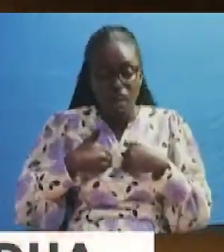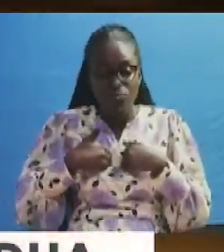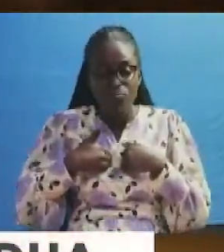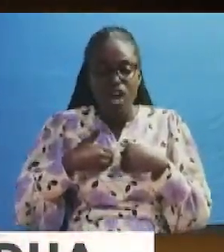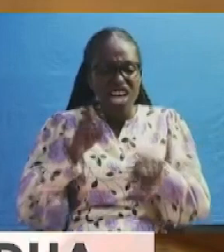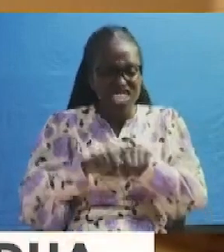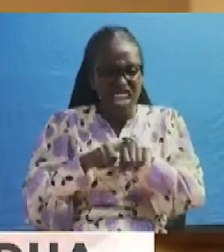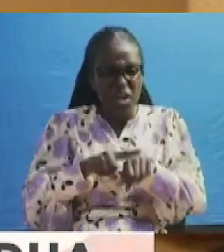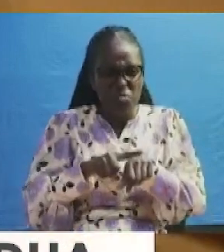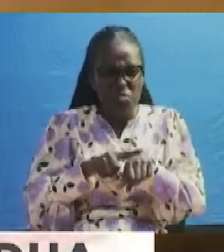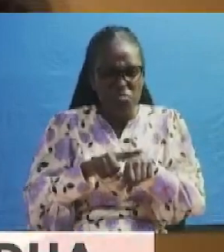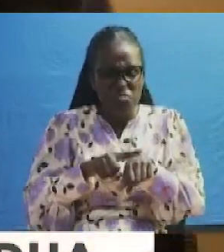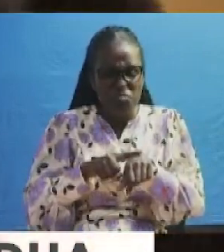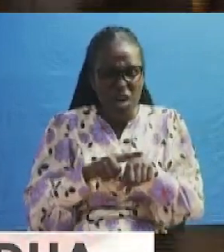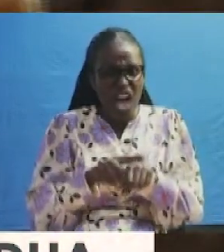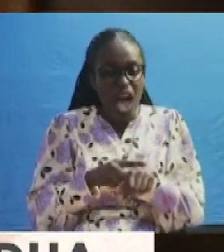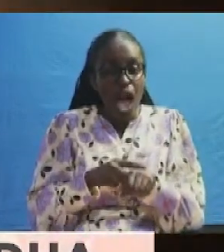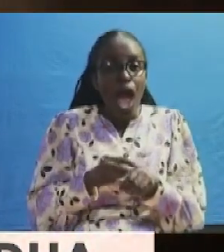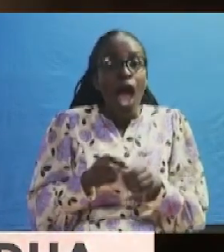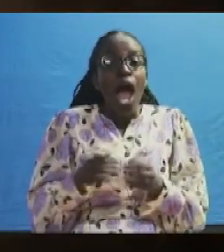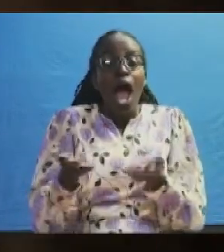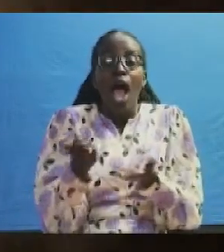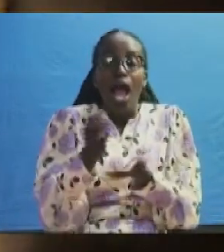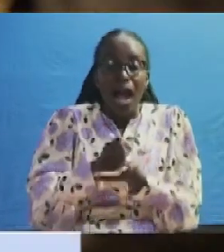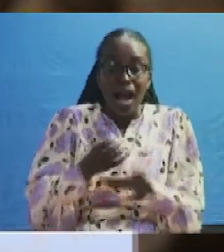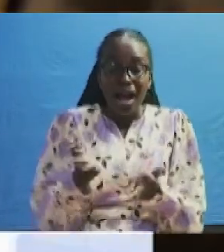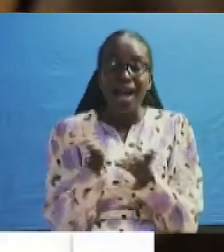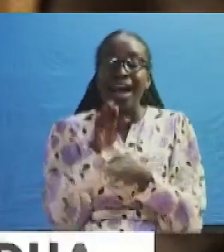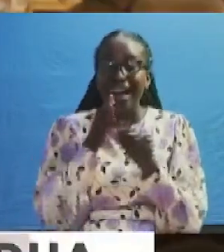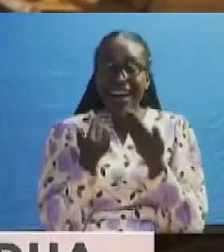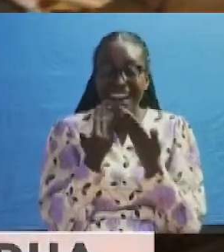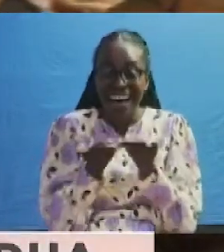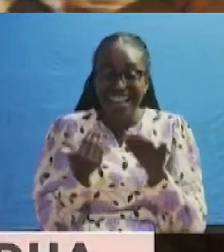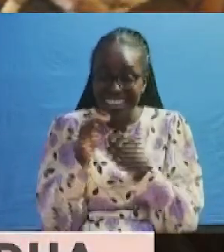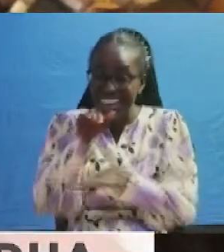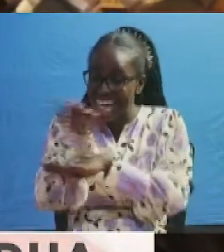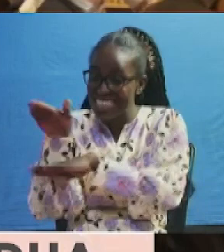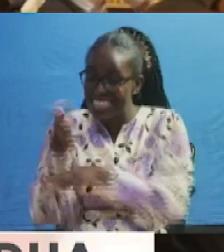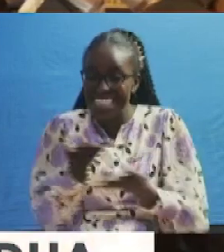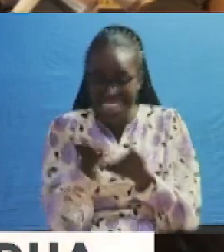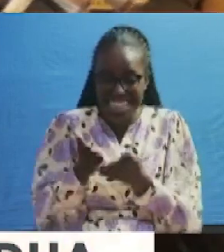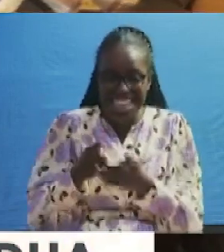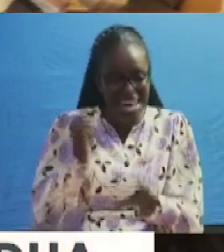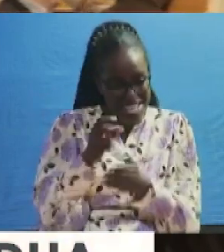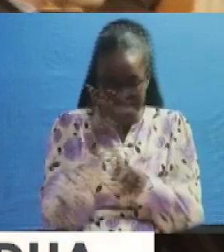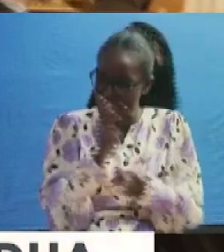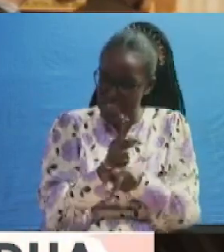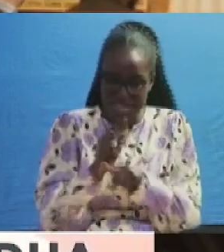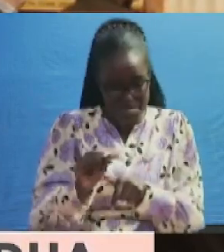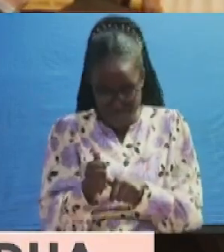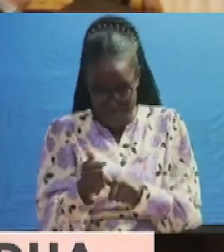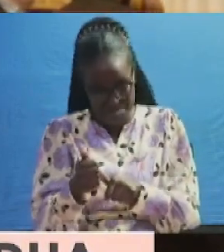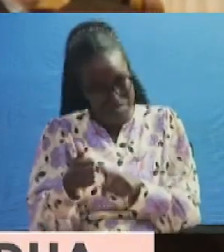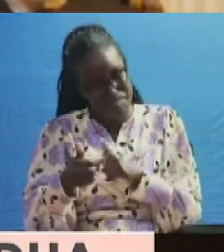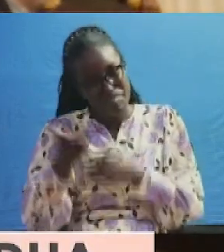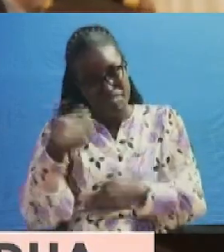Plan amesisitiza taasisi za kifedha kuyazingatia mahitaji ya wananchi ili kuwezesha uwekezaji wa baadaye. In particular,